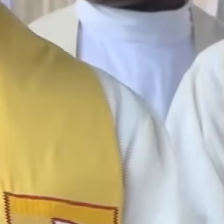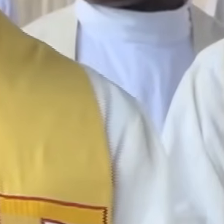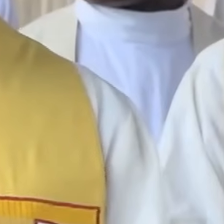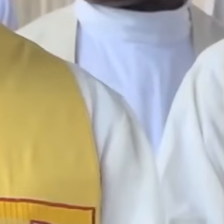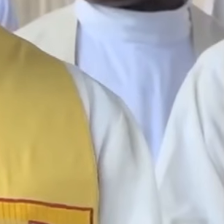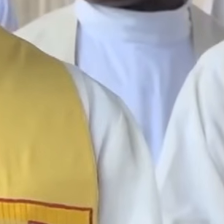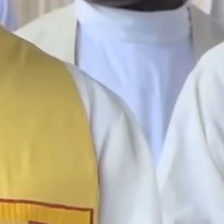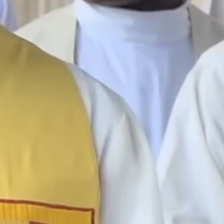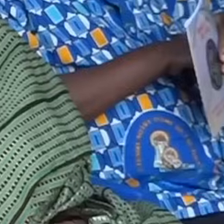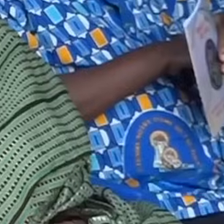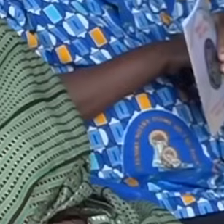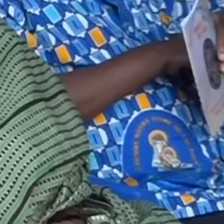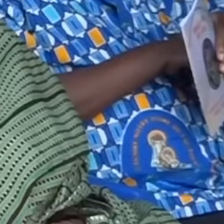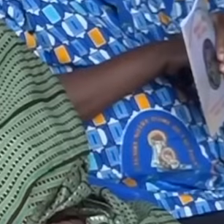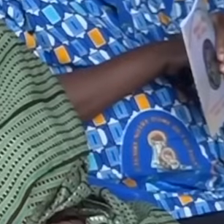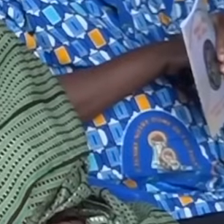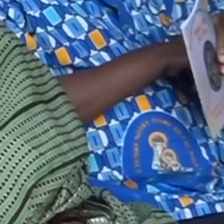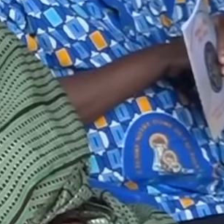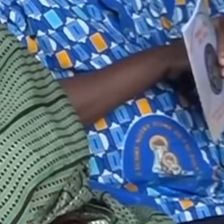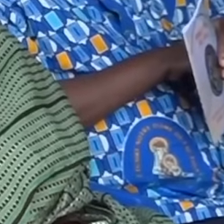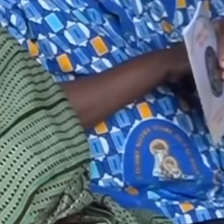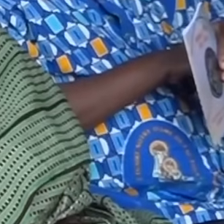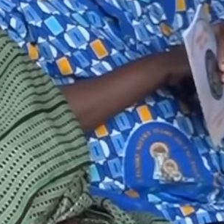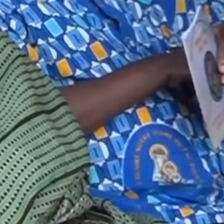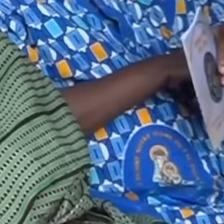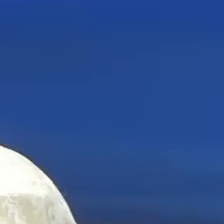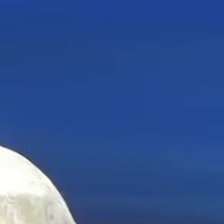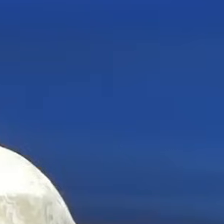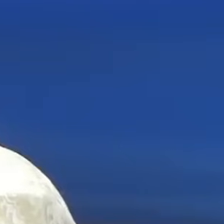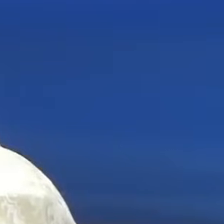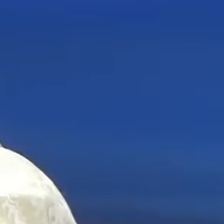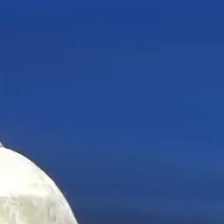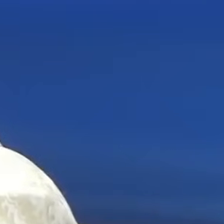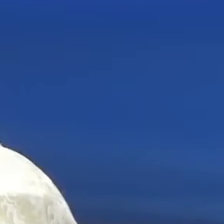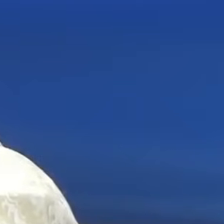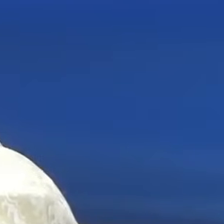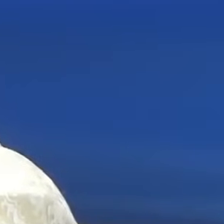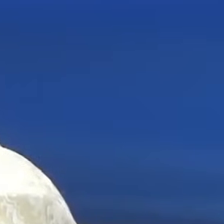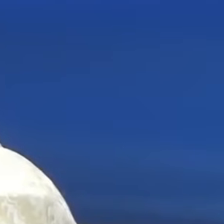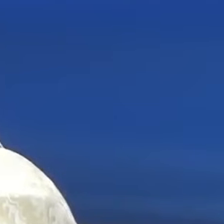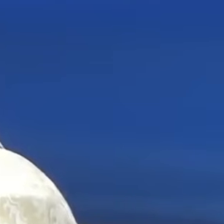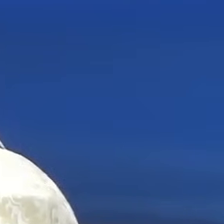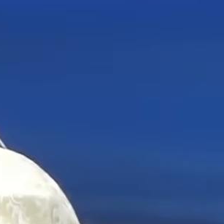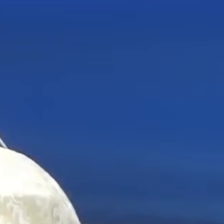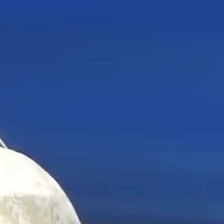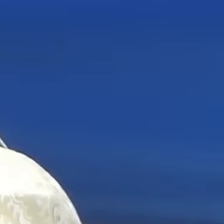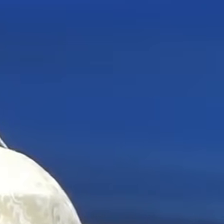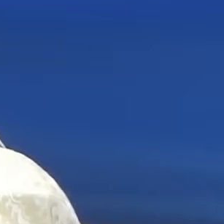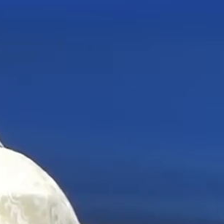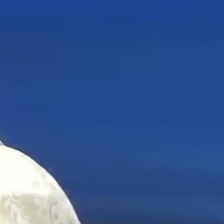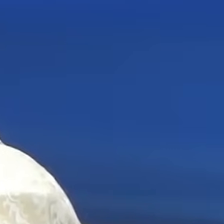sanctuaire. L'Église en est reconnaissante. Dans une société sous pression des réseaux sociaux et